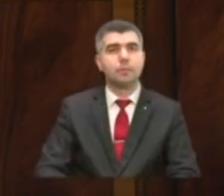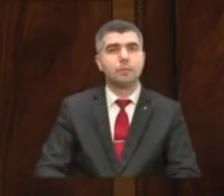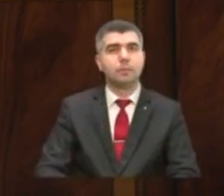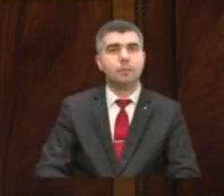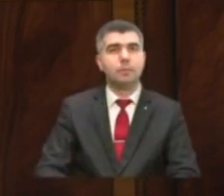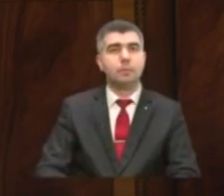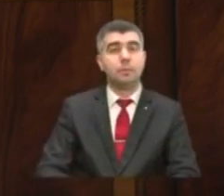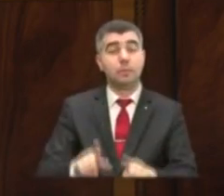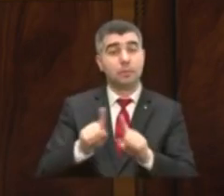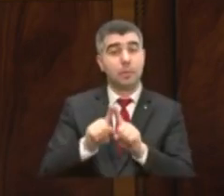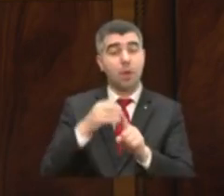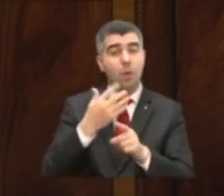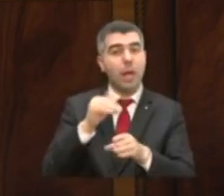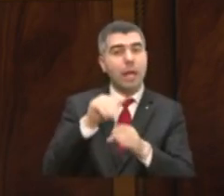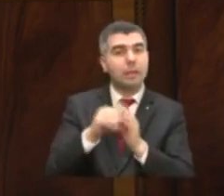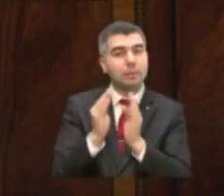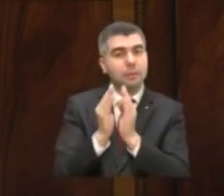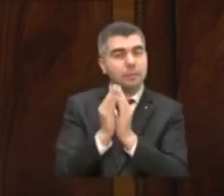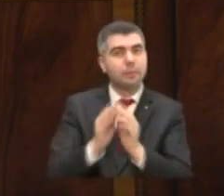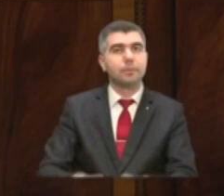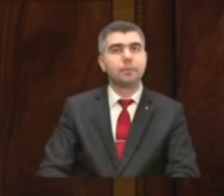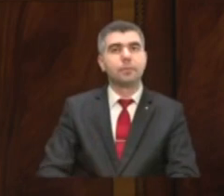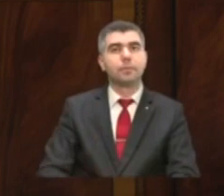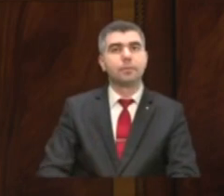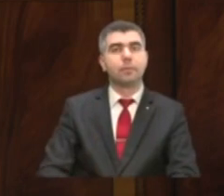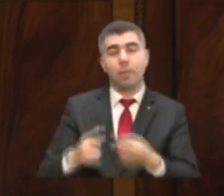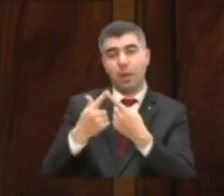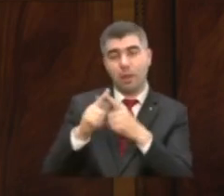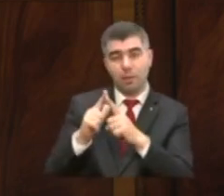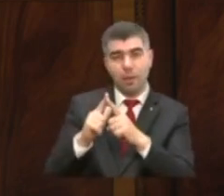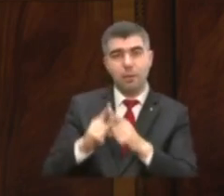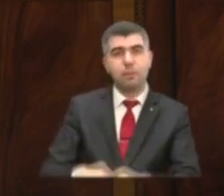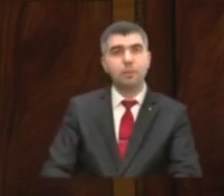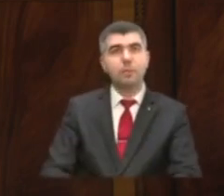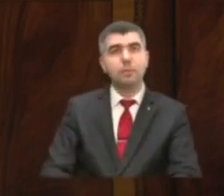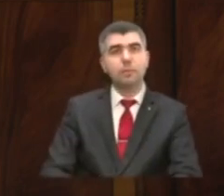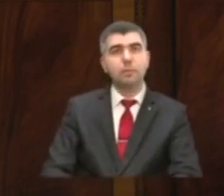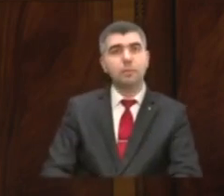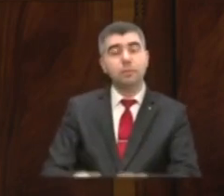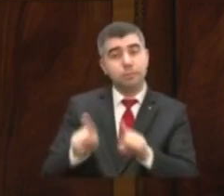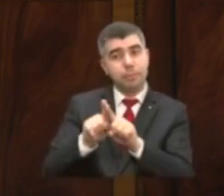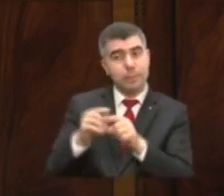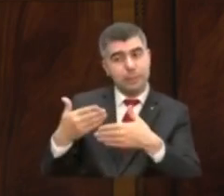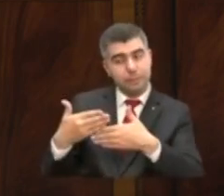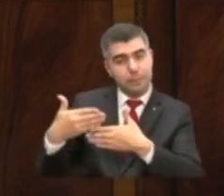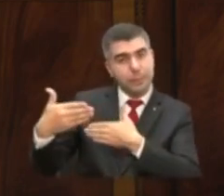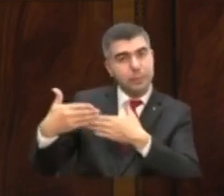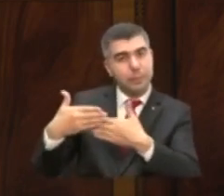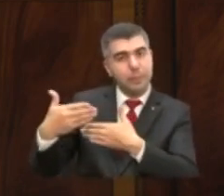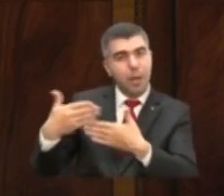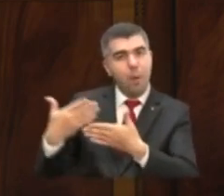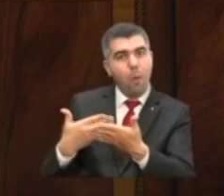لنا وأن عبرنا في فريق العدالة والتنمية على أنه من بين المداخل الأساسية لاستعادة هذا الثقة